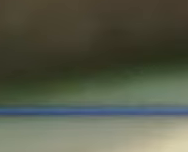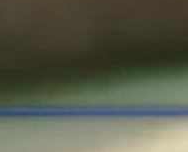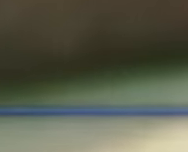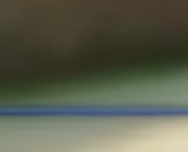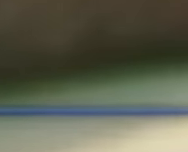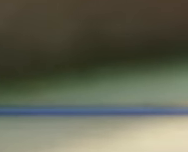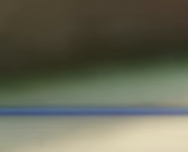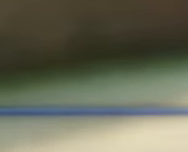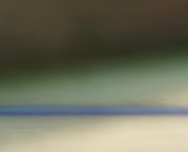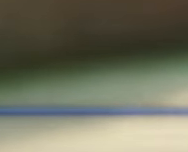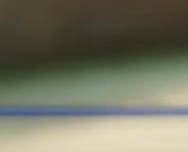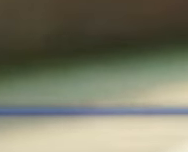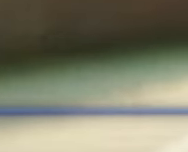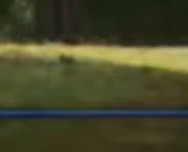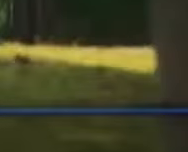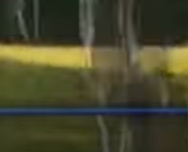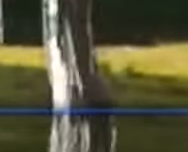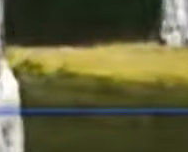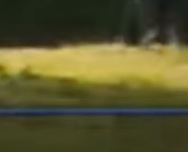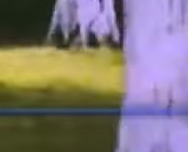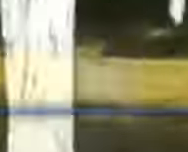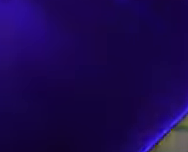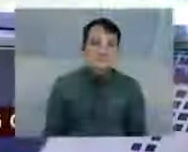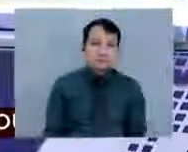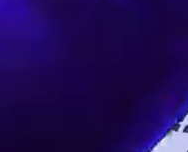ang pagbabalik ni EXO D.O.